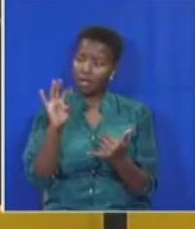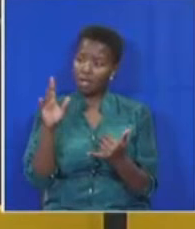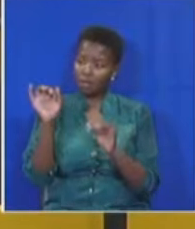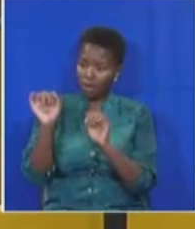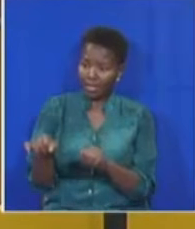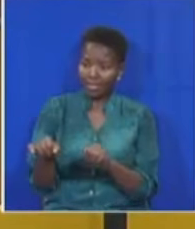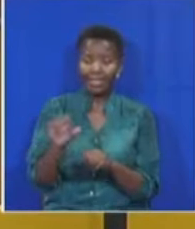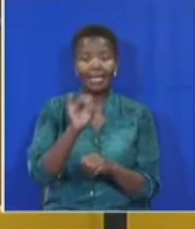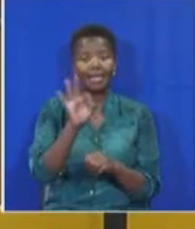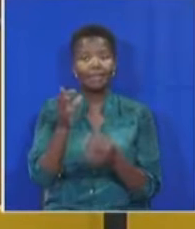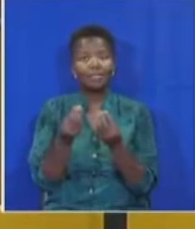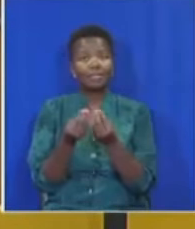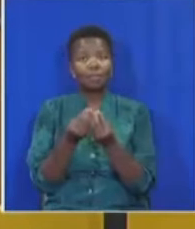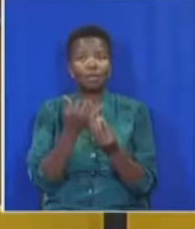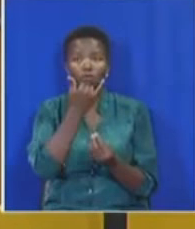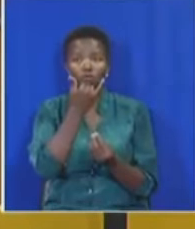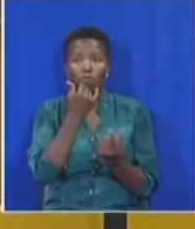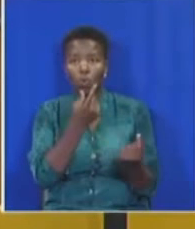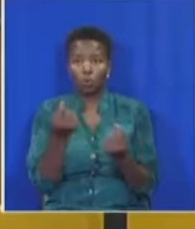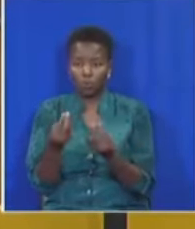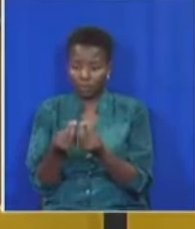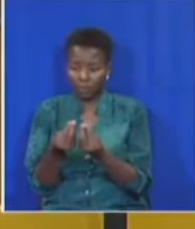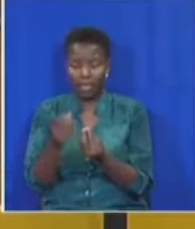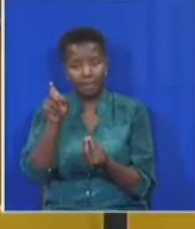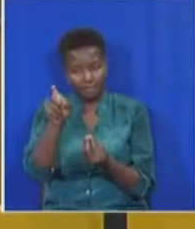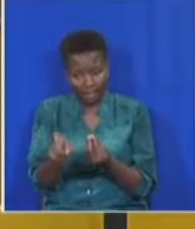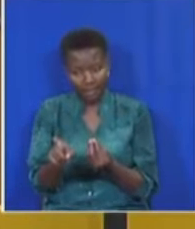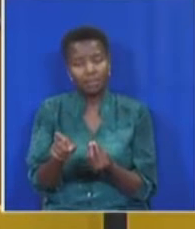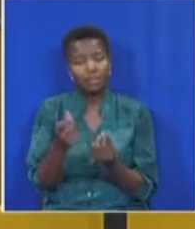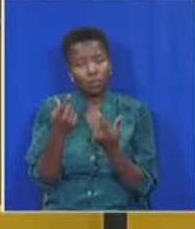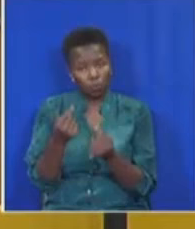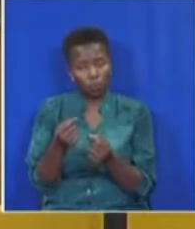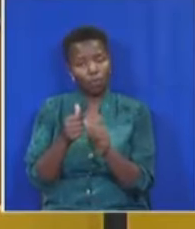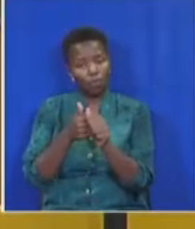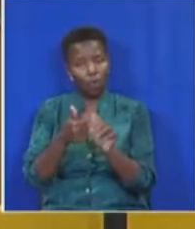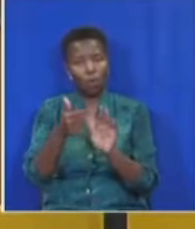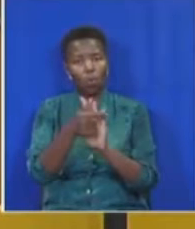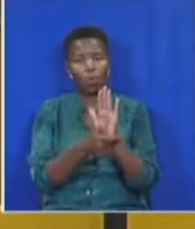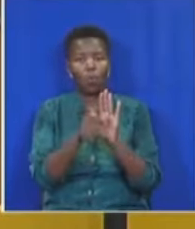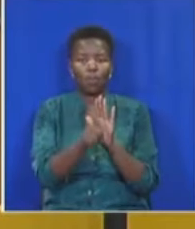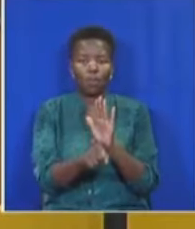uyenzile makasiwe apho kuzawuthe kungathethi abantu abangayaziyo of